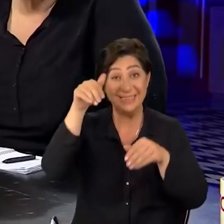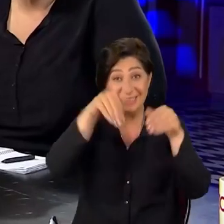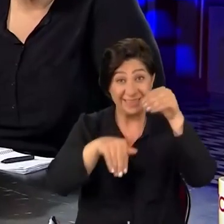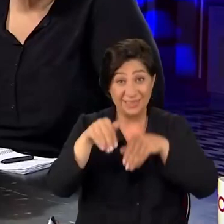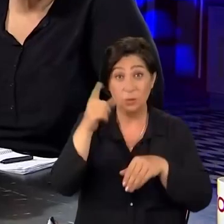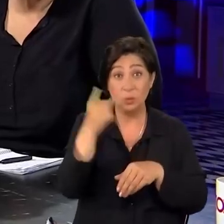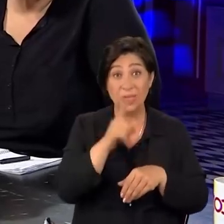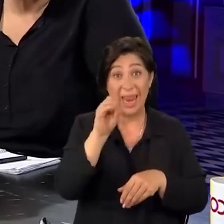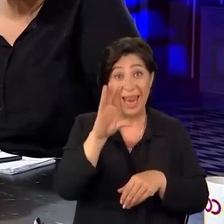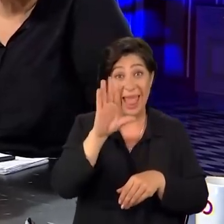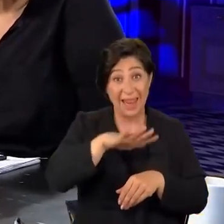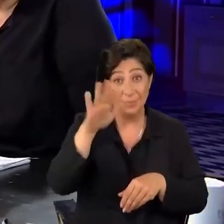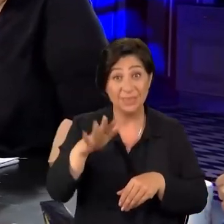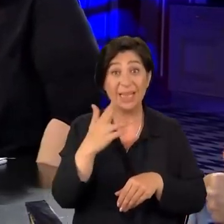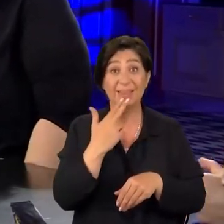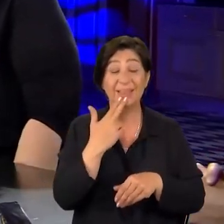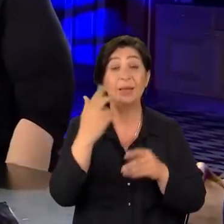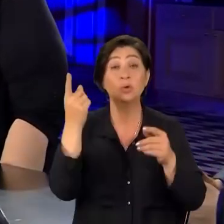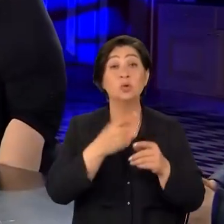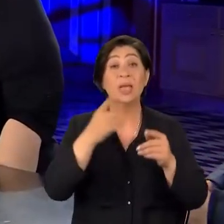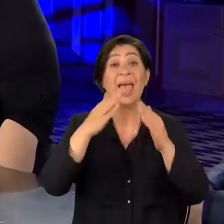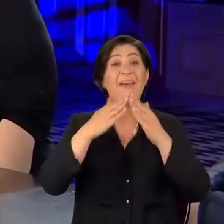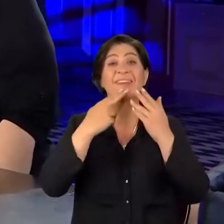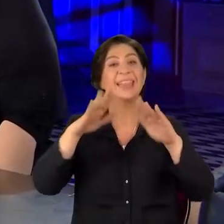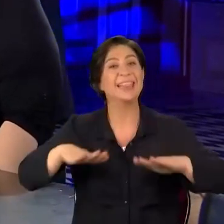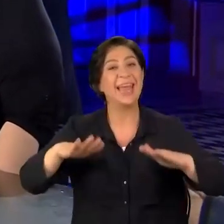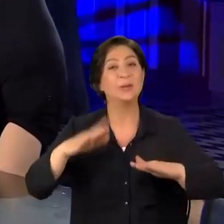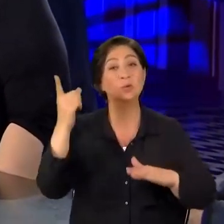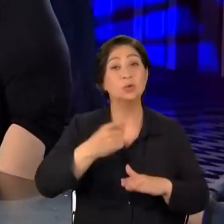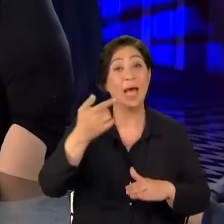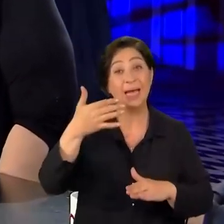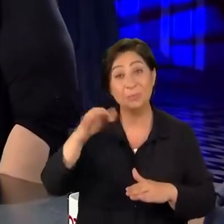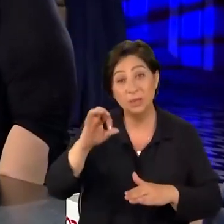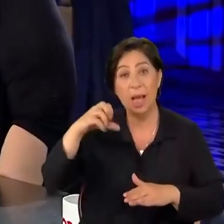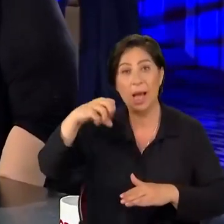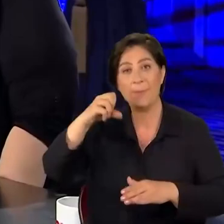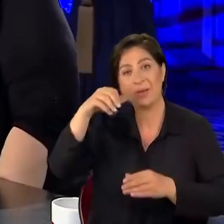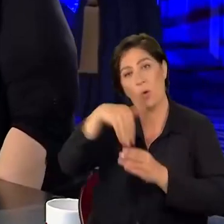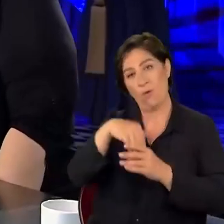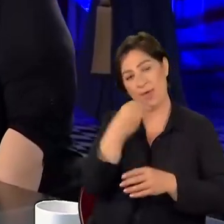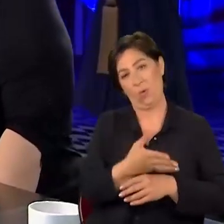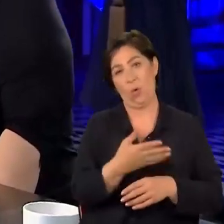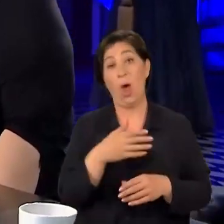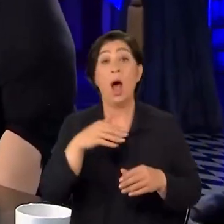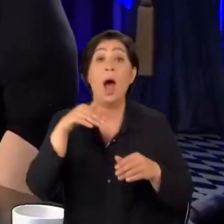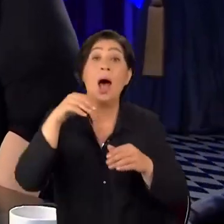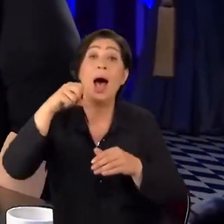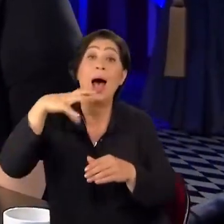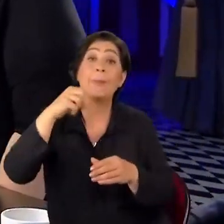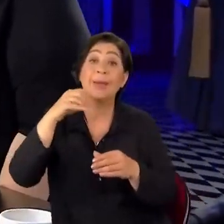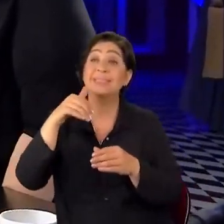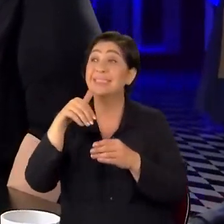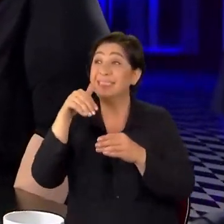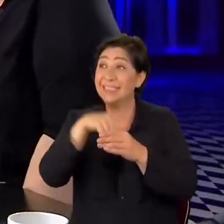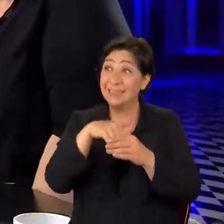seçmeninin %55'i kadınlar. Ev kadınlarının %60'ı AK Parti'ye oy veriyor. Yani AK Parti